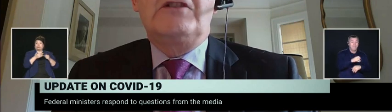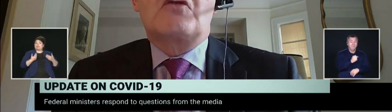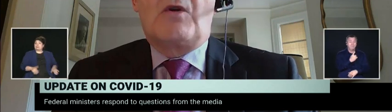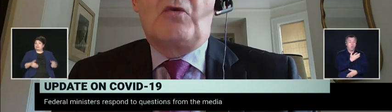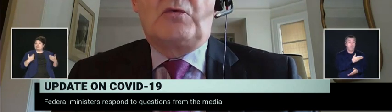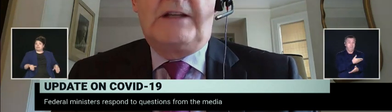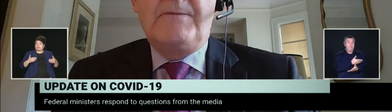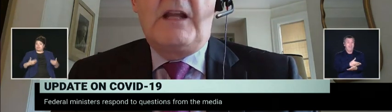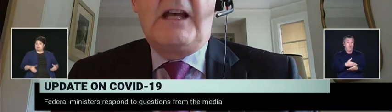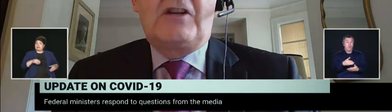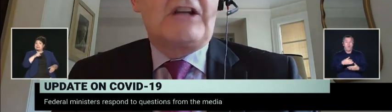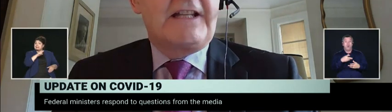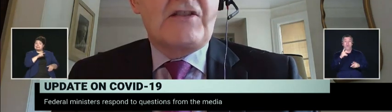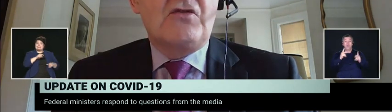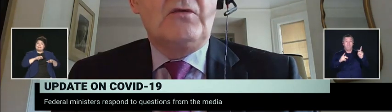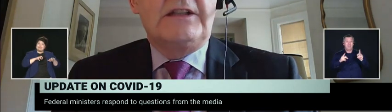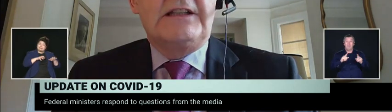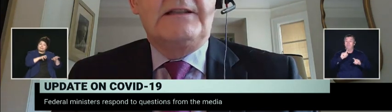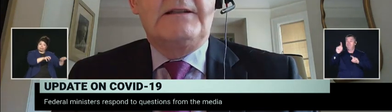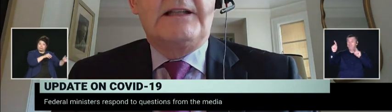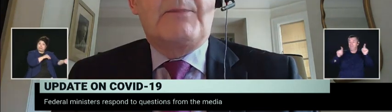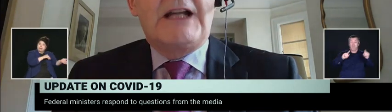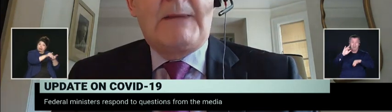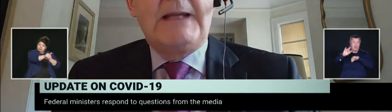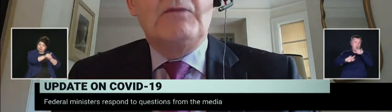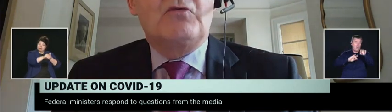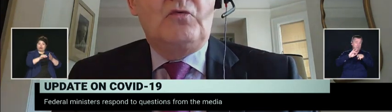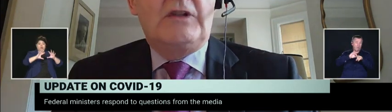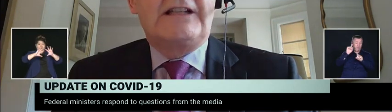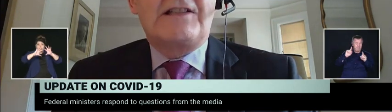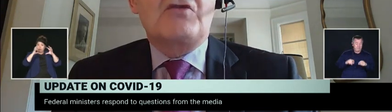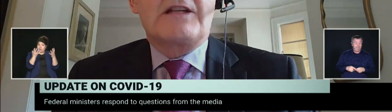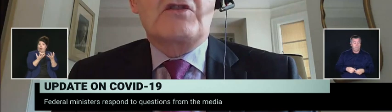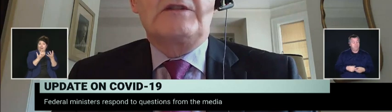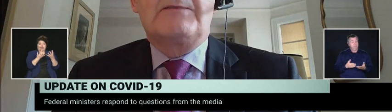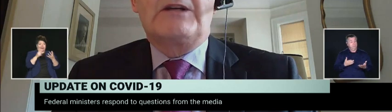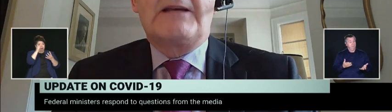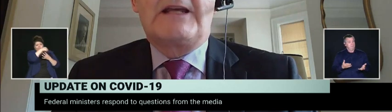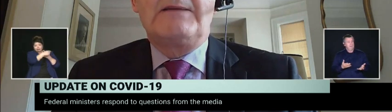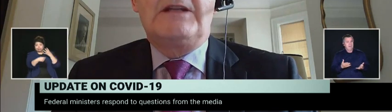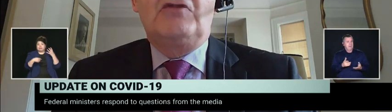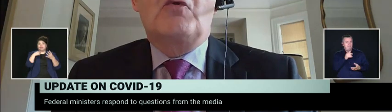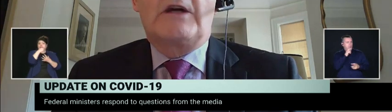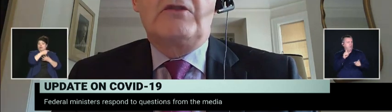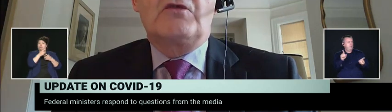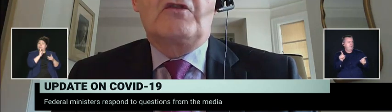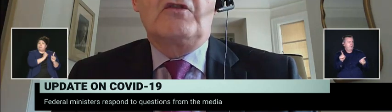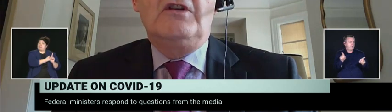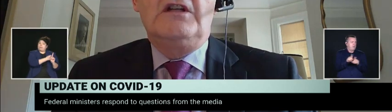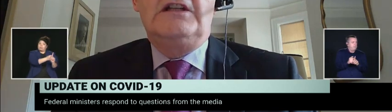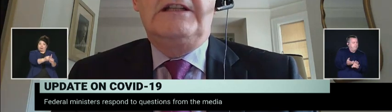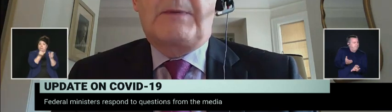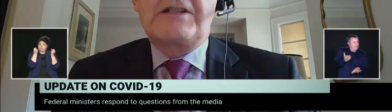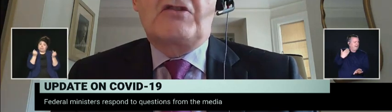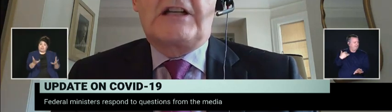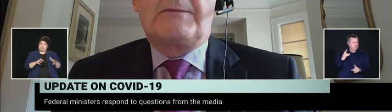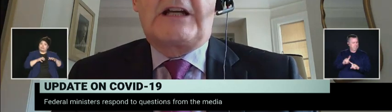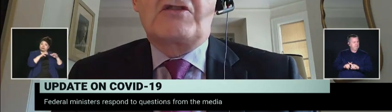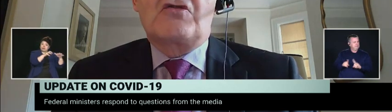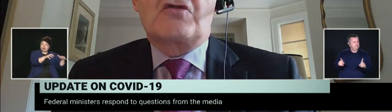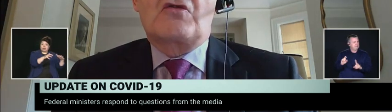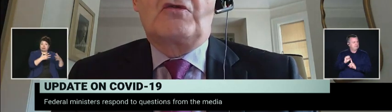les pays du monde. Alors, la question est pas la même ou la situation n'est pas la même et nous croyons que les